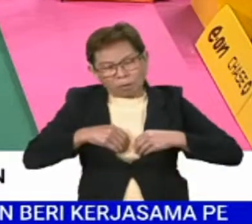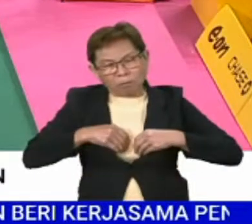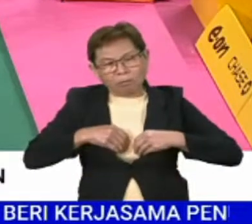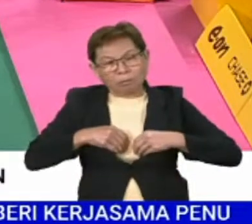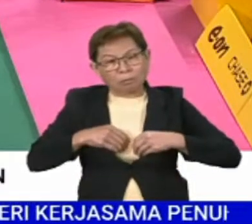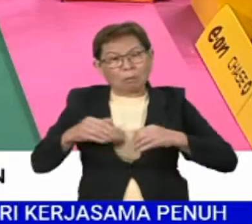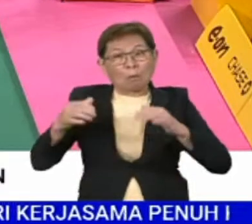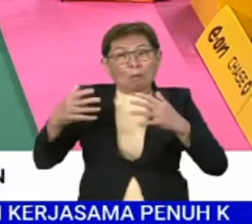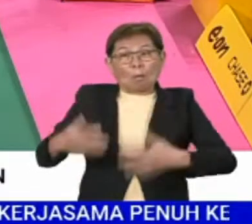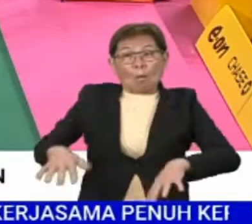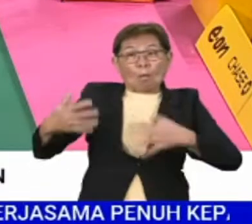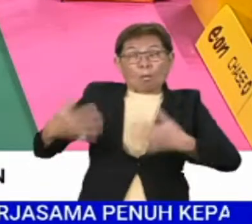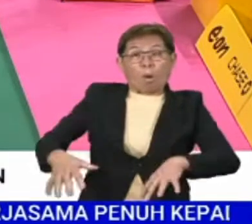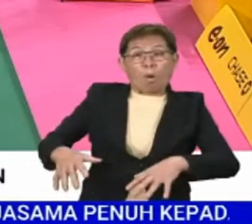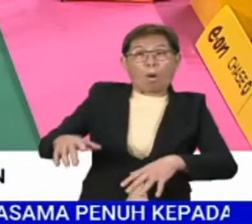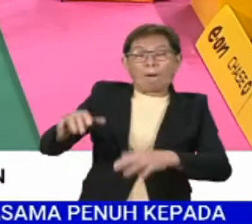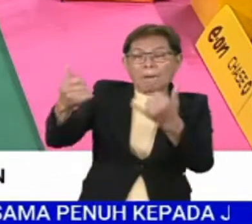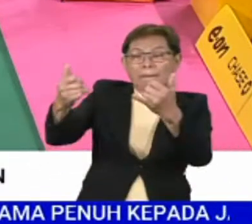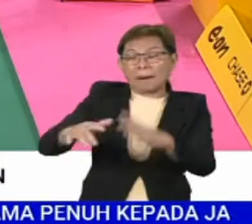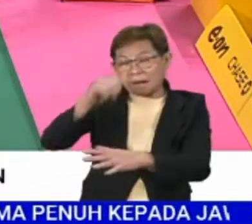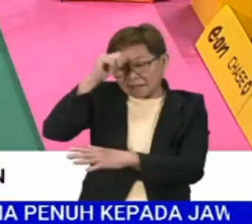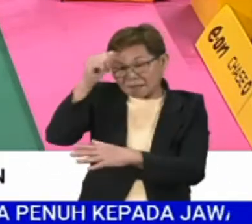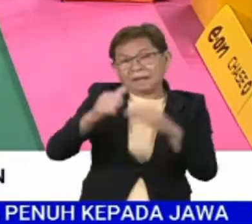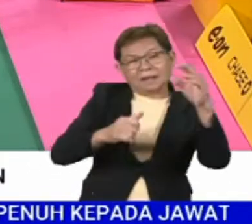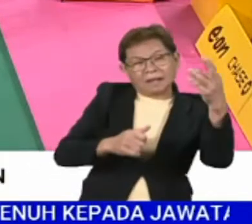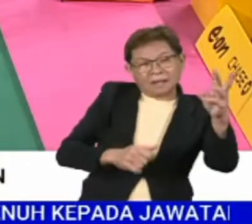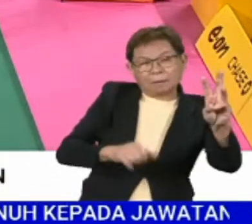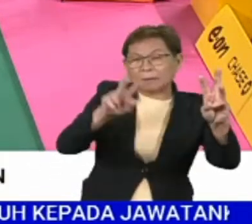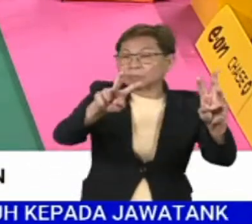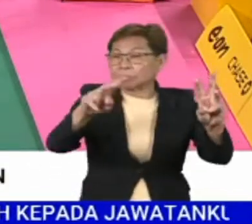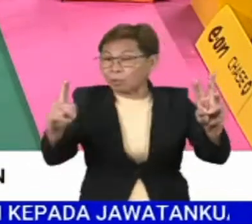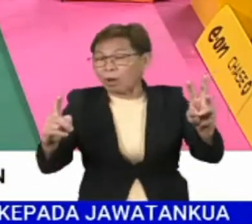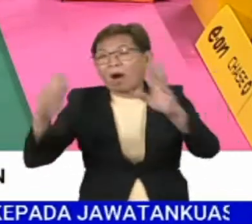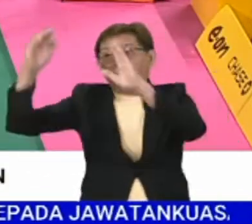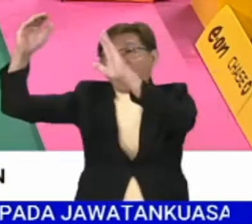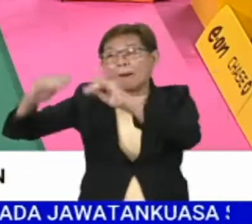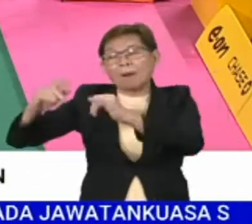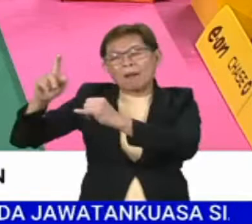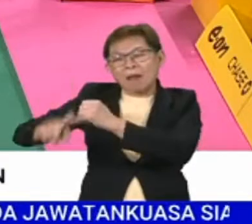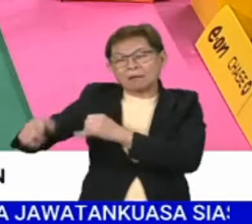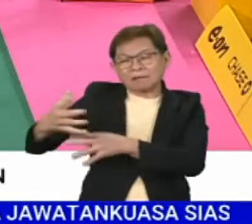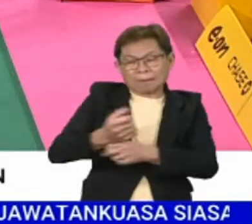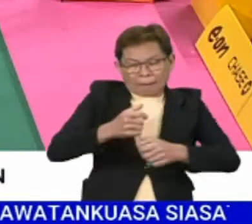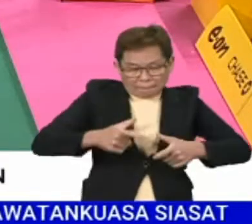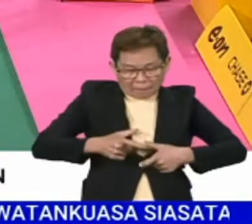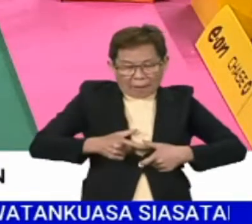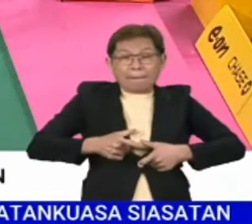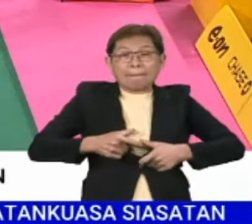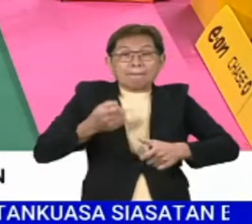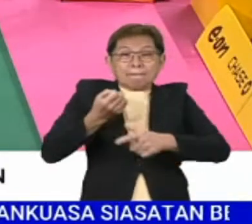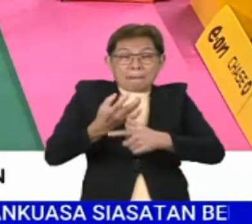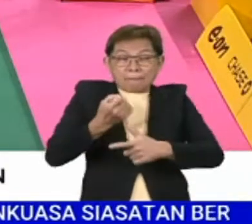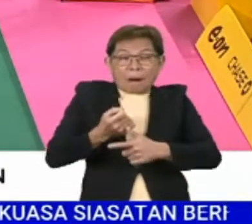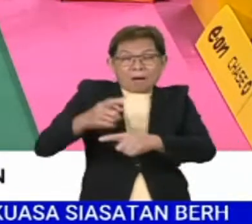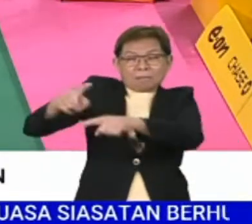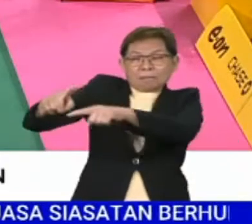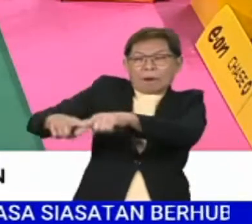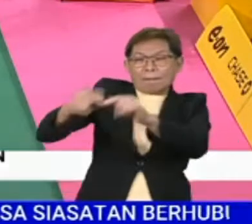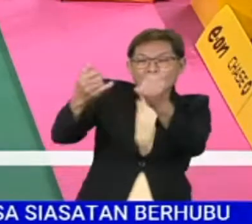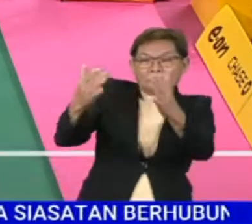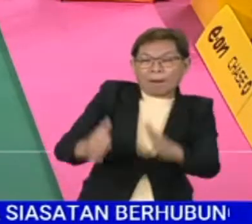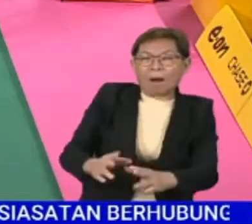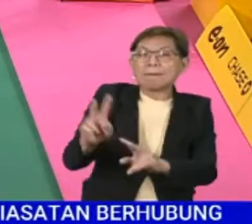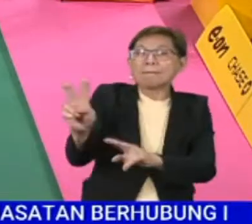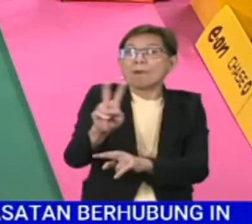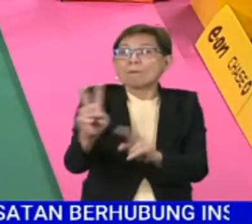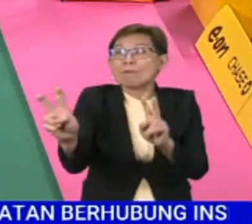kehebatan Saint yang menang 1621 kini harapan terakhir mode tingkat emas hari terakhir disandarkan kepada pemain